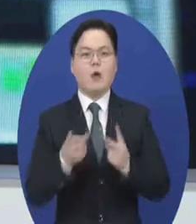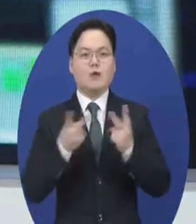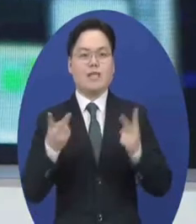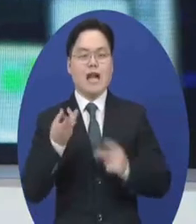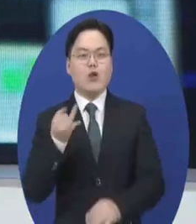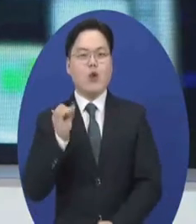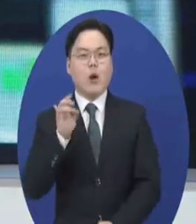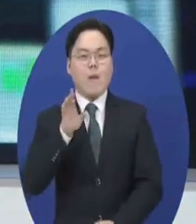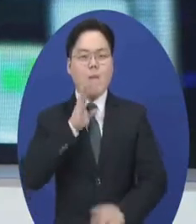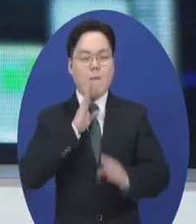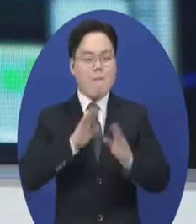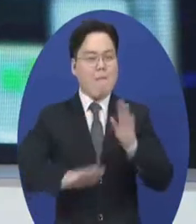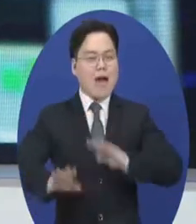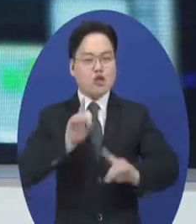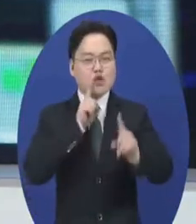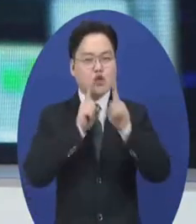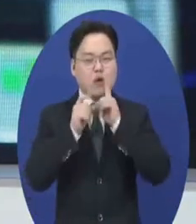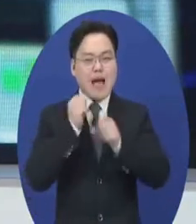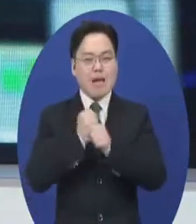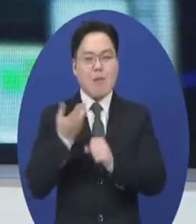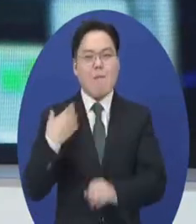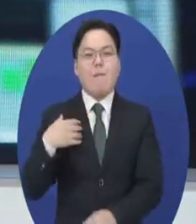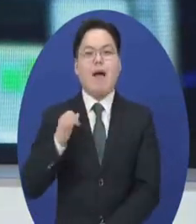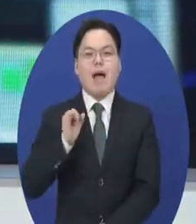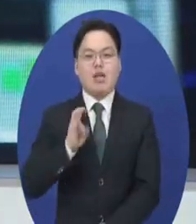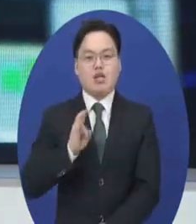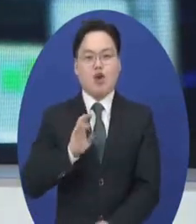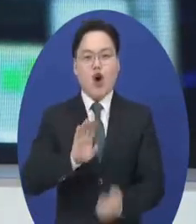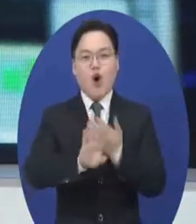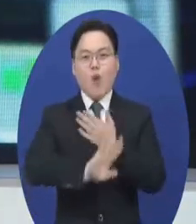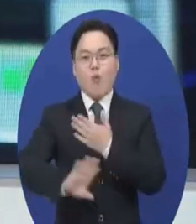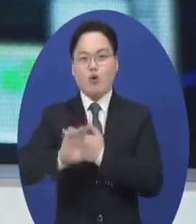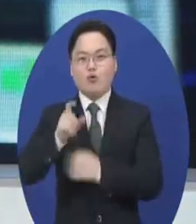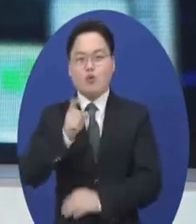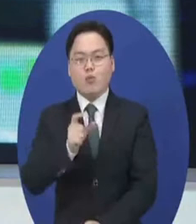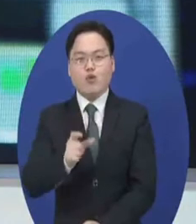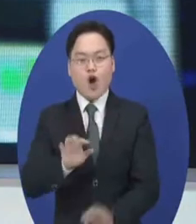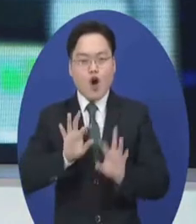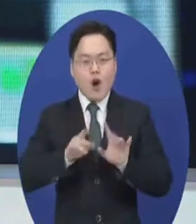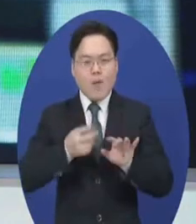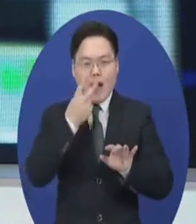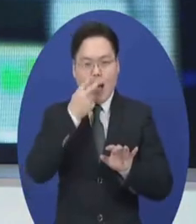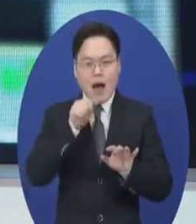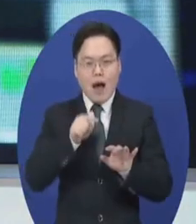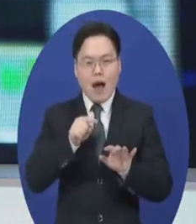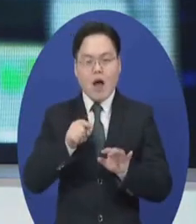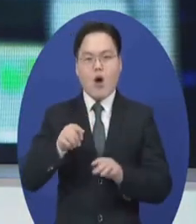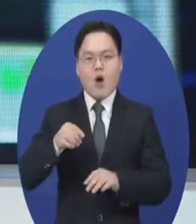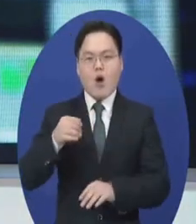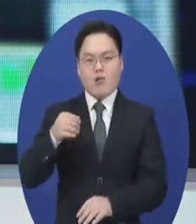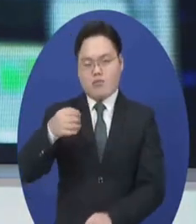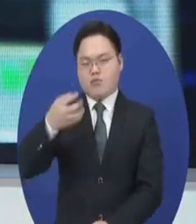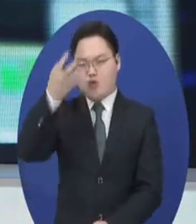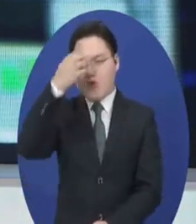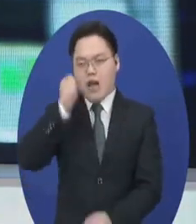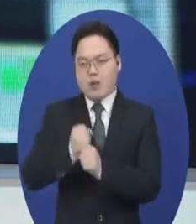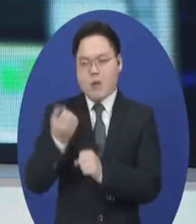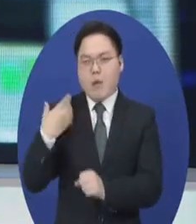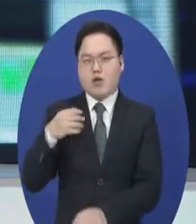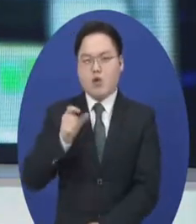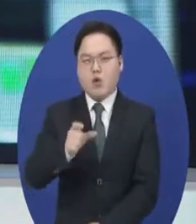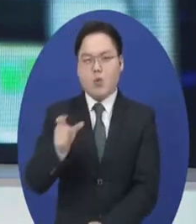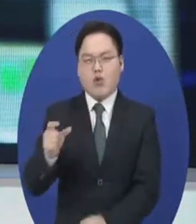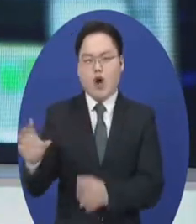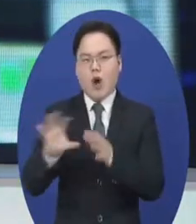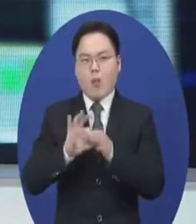Үндэсний аюулгүй байдлын зөвлөлд ажиллаж байсан гэх өмгөөлөгч баасан цогтыг хэрэглэж байсан компьютероос нэр бүхий улс төрчтэй холбоотой гэмт хэргийн төлөвлөлт гарч ирсэн.